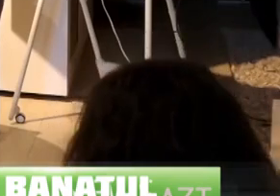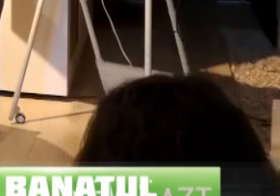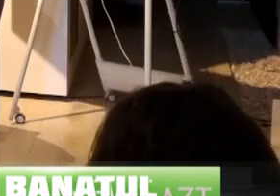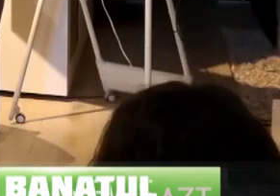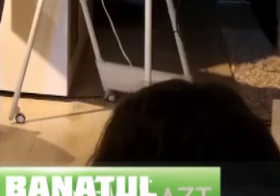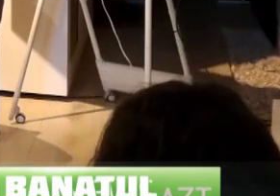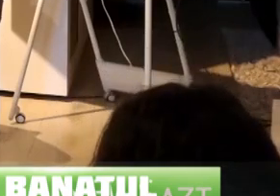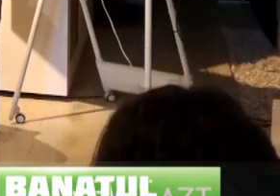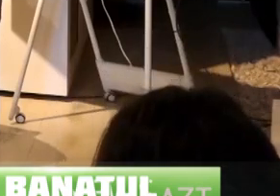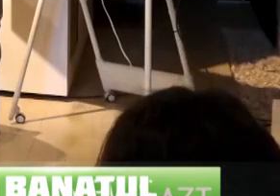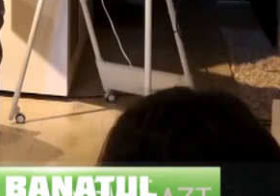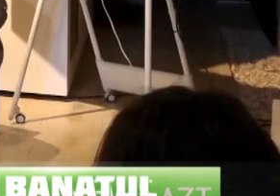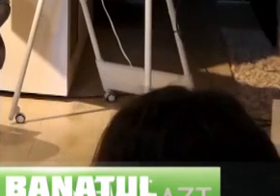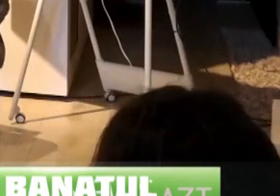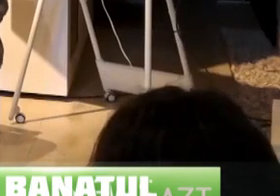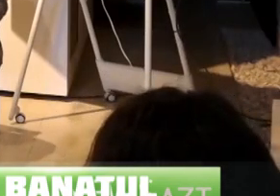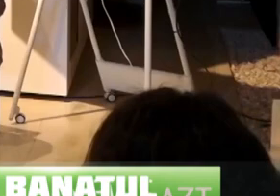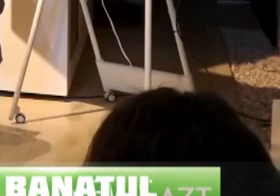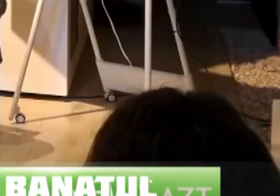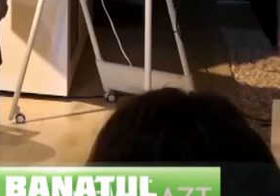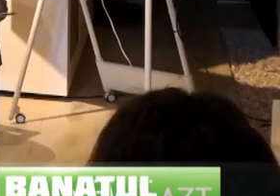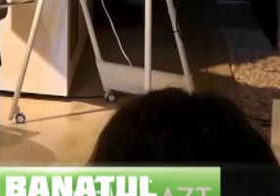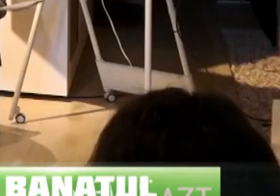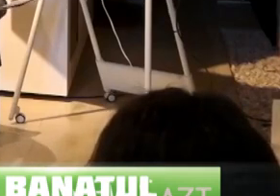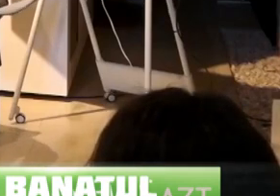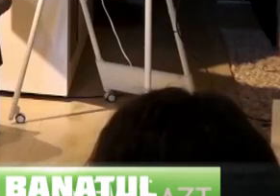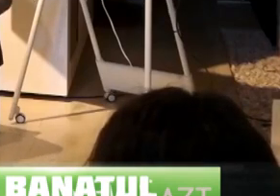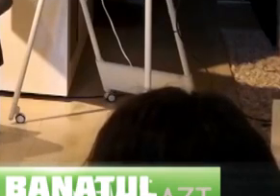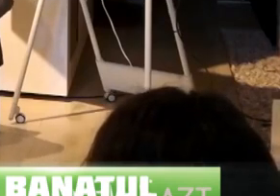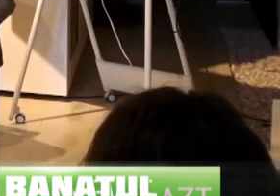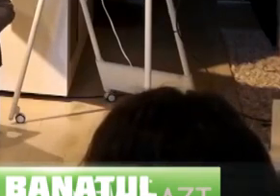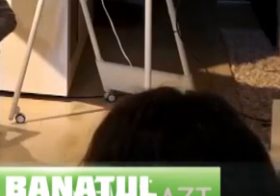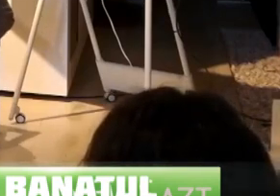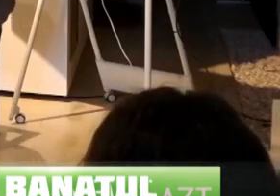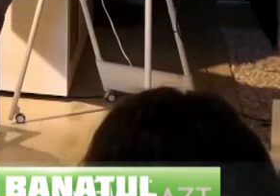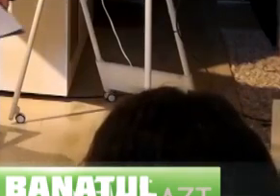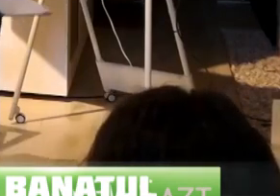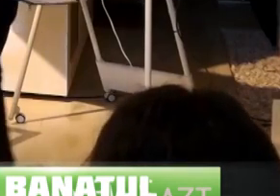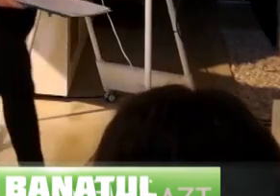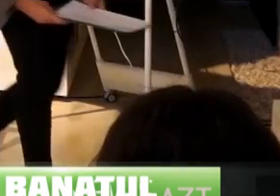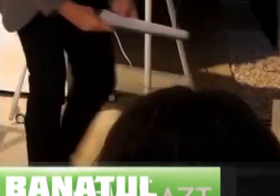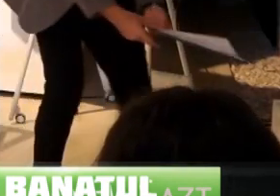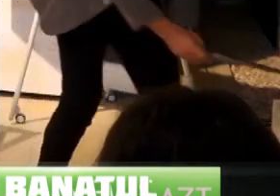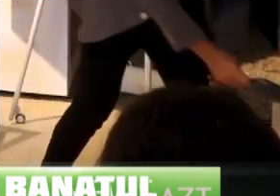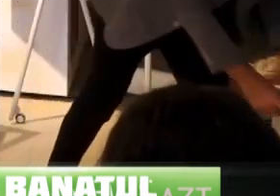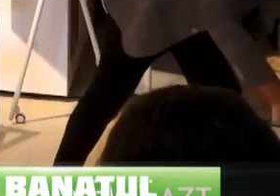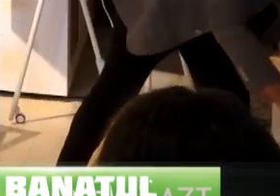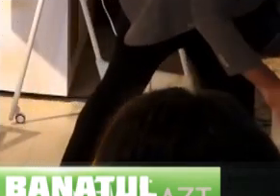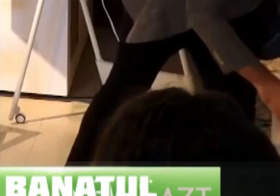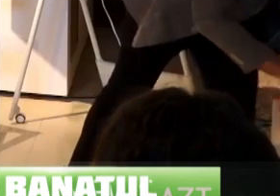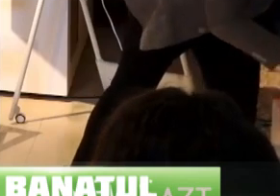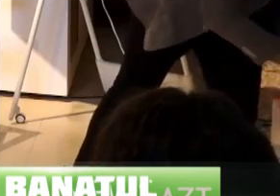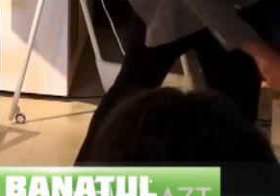ăsta. Da, mulțumesc mult, bună ziua tuturor. Am emoții, pentru că într-adevăr este o zi